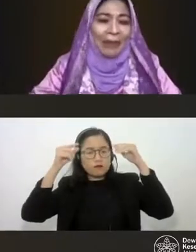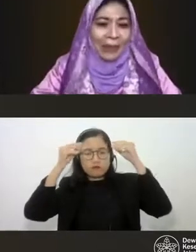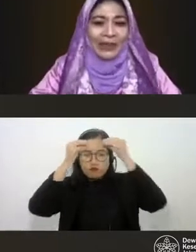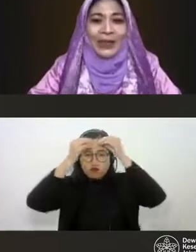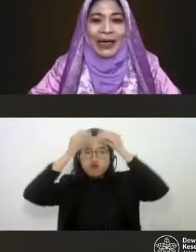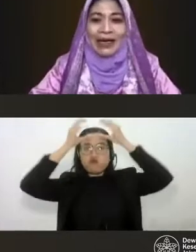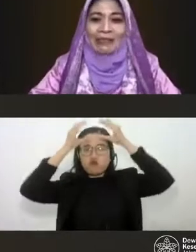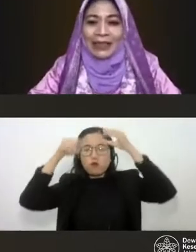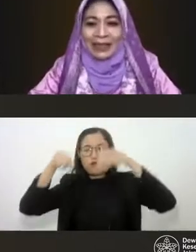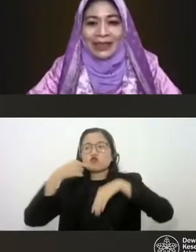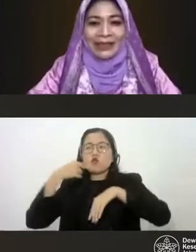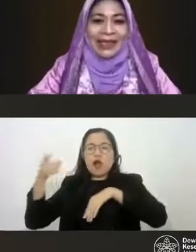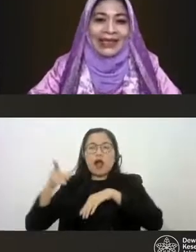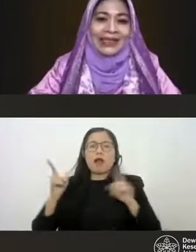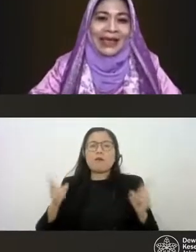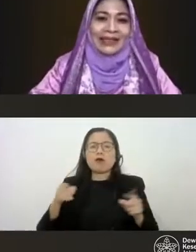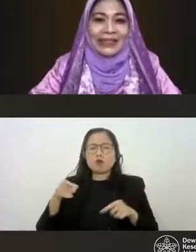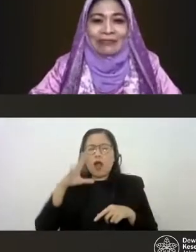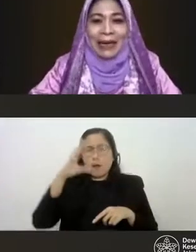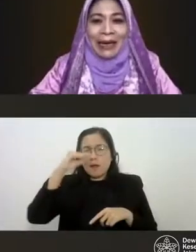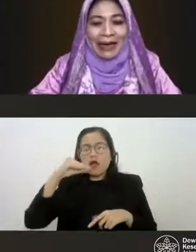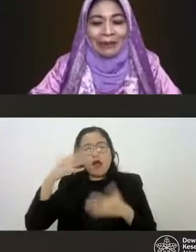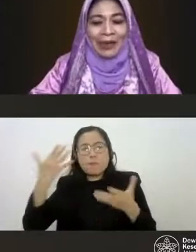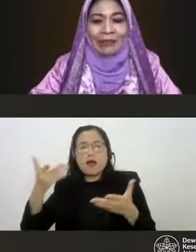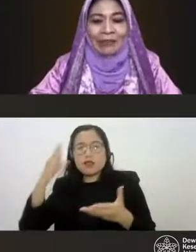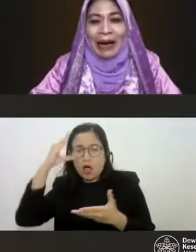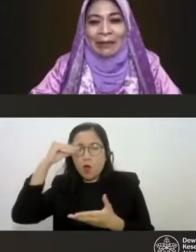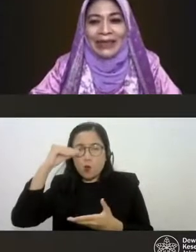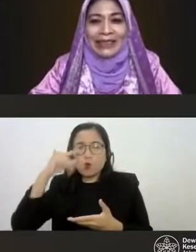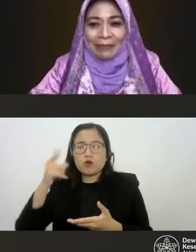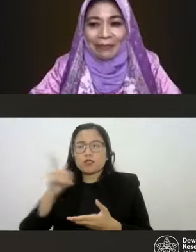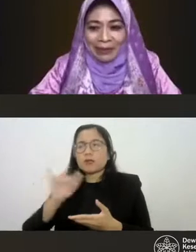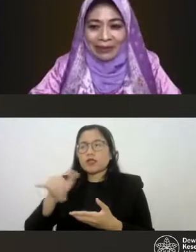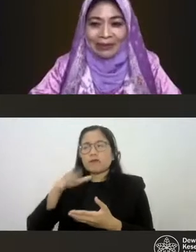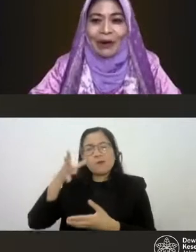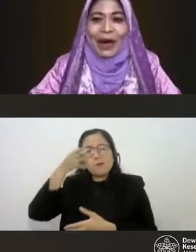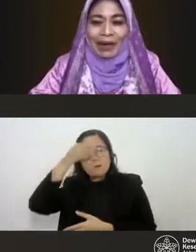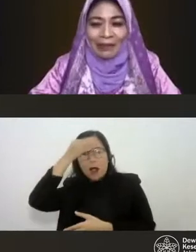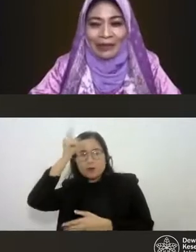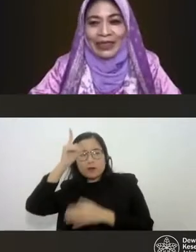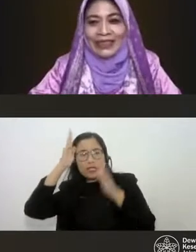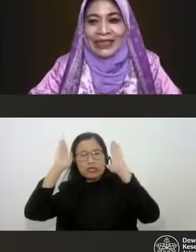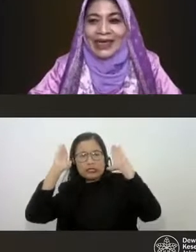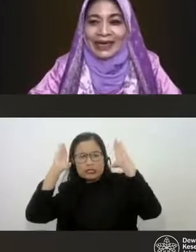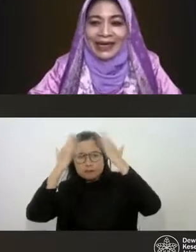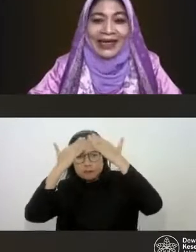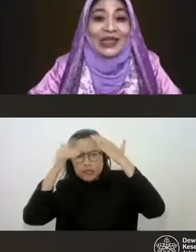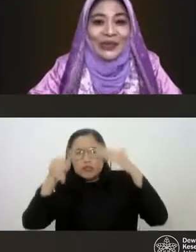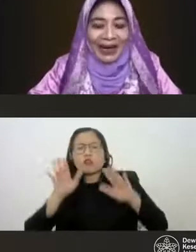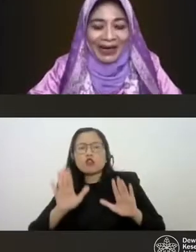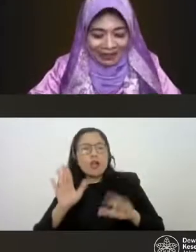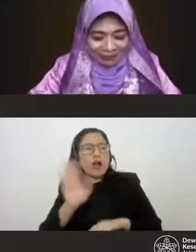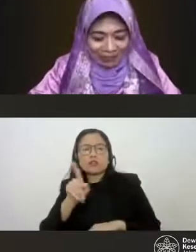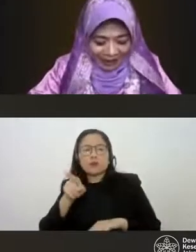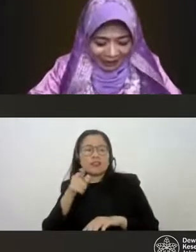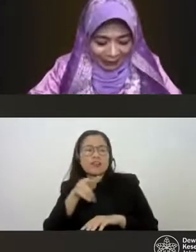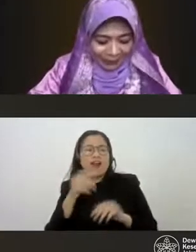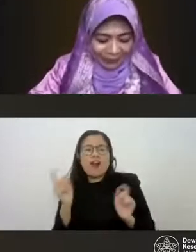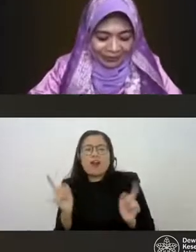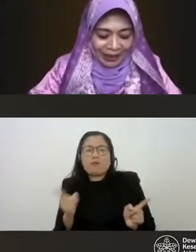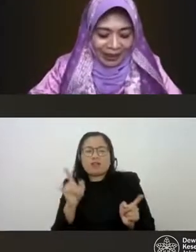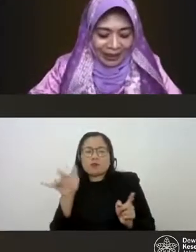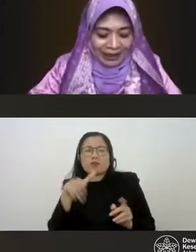mengenai apa itu agama. Sehingga dia tidak terjebak dalam pemahaman yang sempit bahwa agama itu hanya sekedar ritual